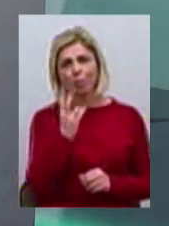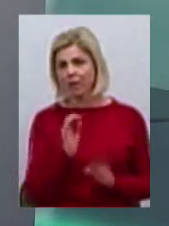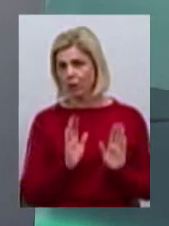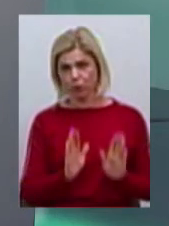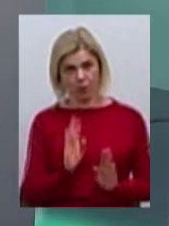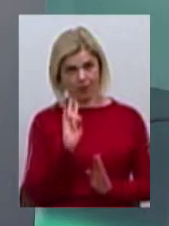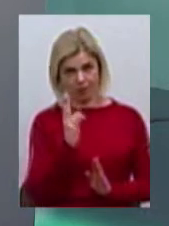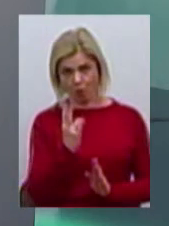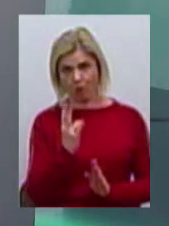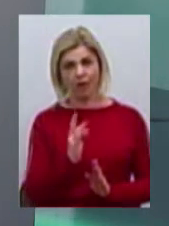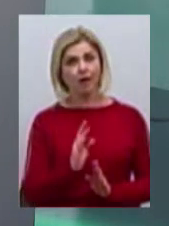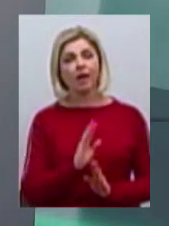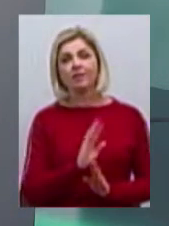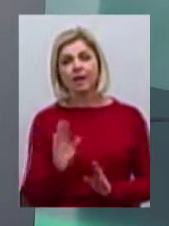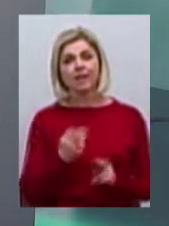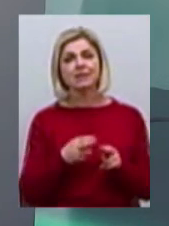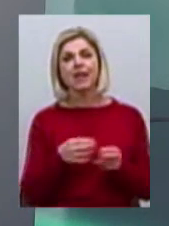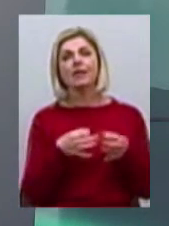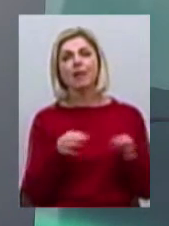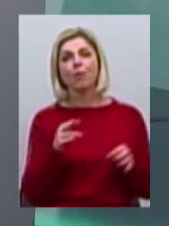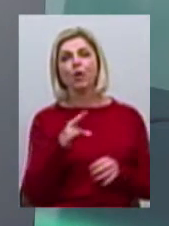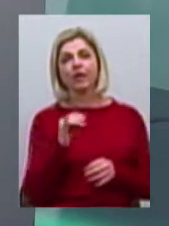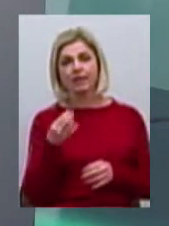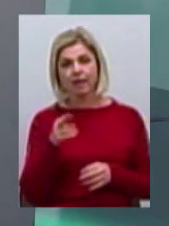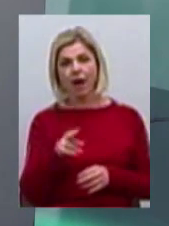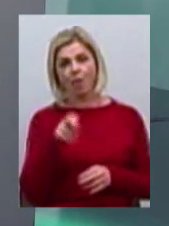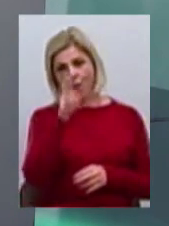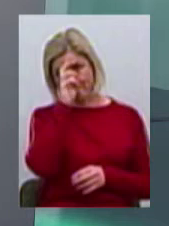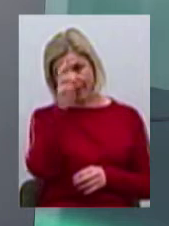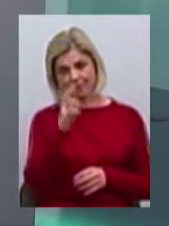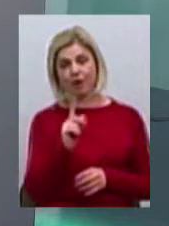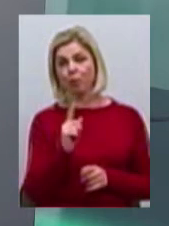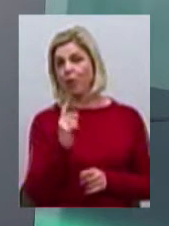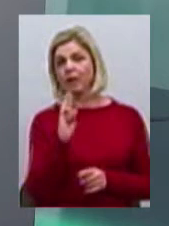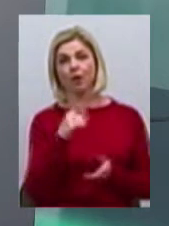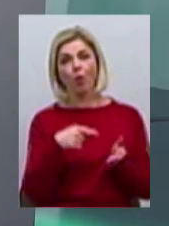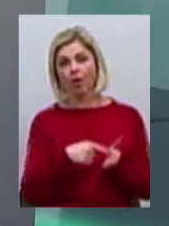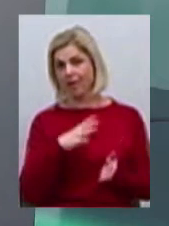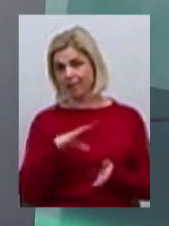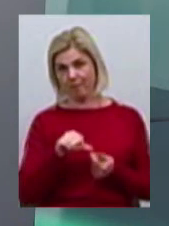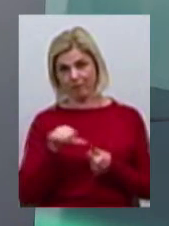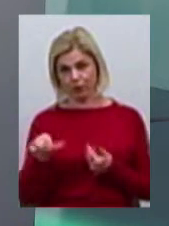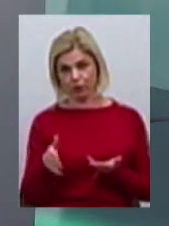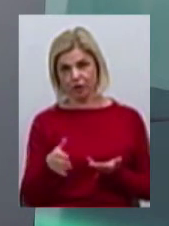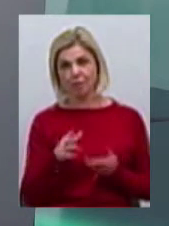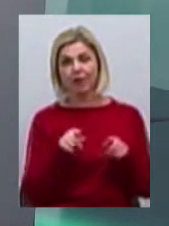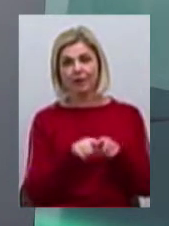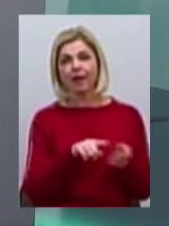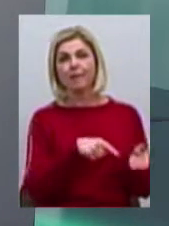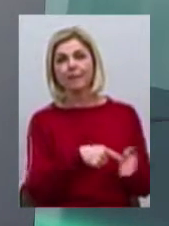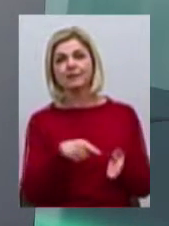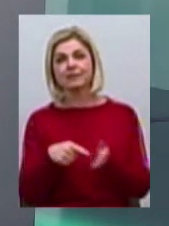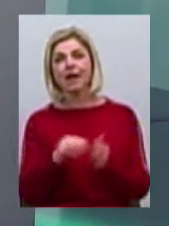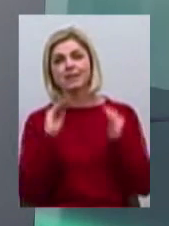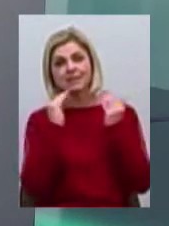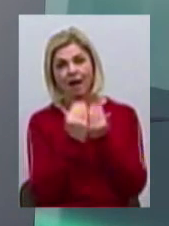це швидше демократія по-імперськи, тому що Миколаїв не був виключенням, такі міста закритого типу,